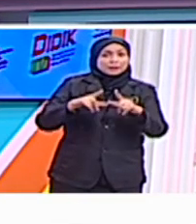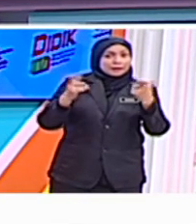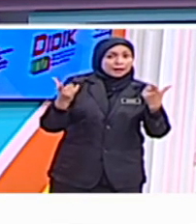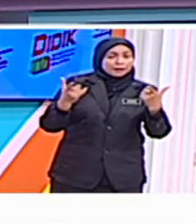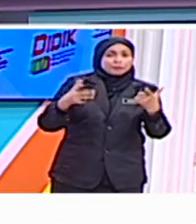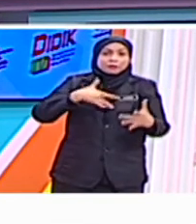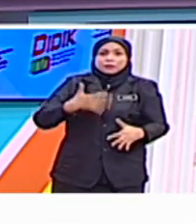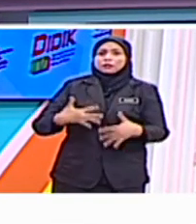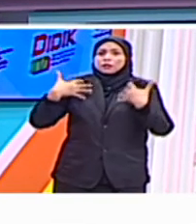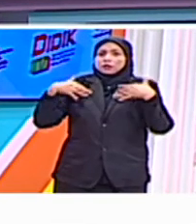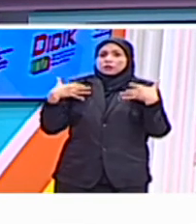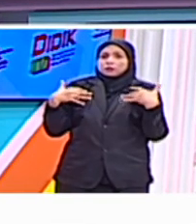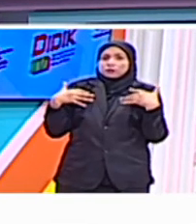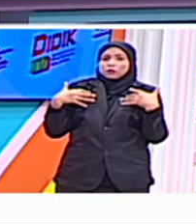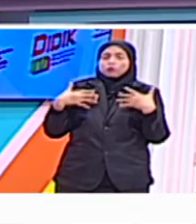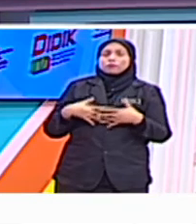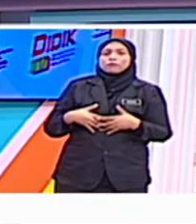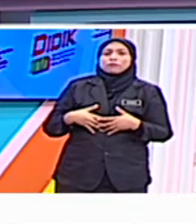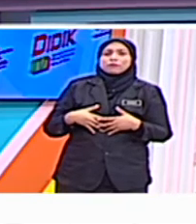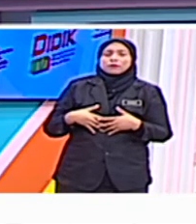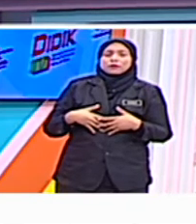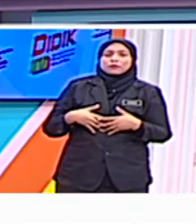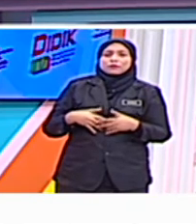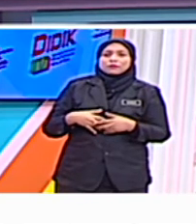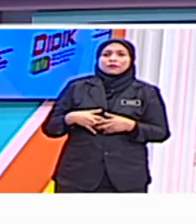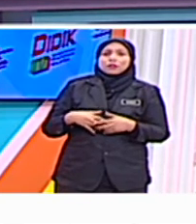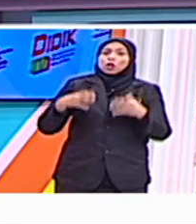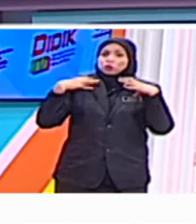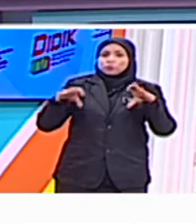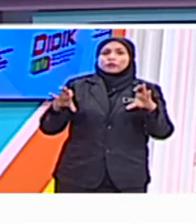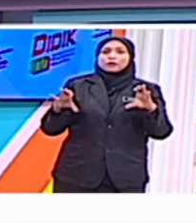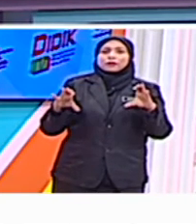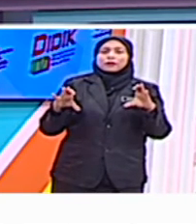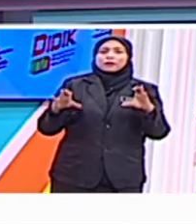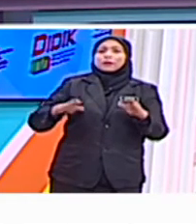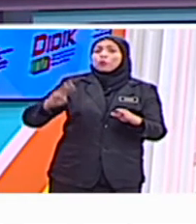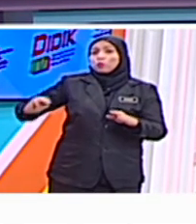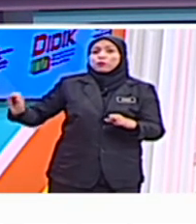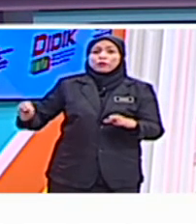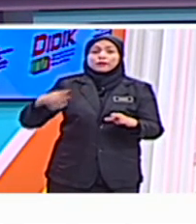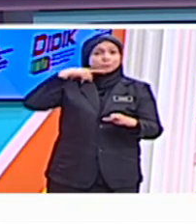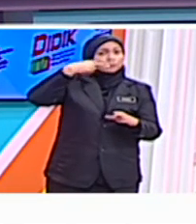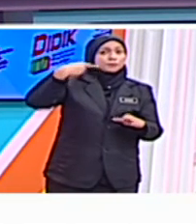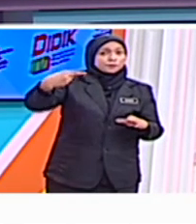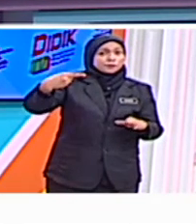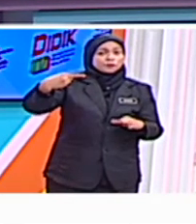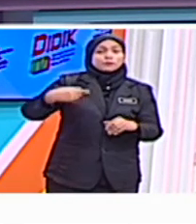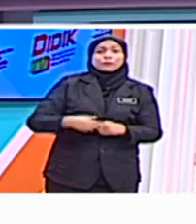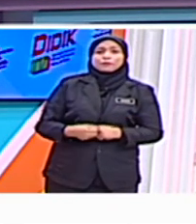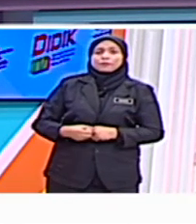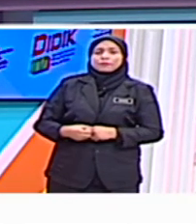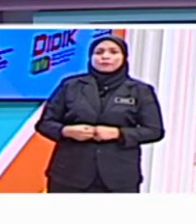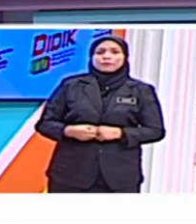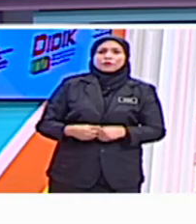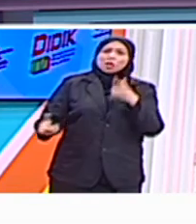takut. Dia akan takut dan dia akan lari. Kena tegas. Okey, cuba adik-adik. Cikgu nak dengar adik-adik sebut dengan sebutan yang tegas.